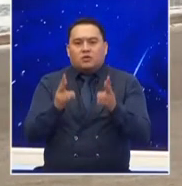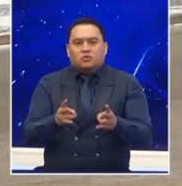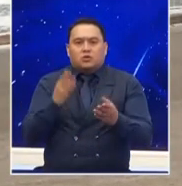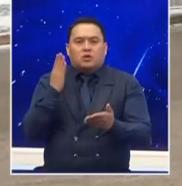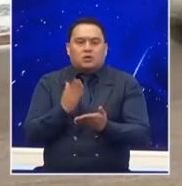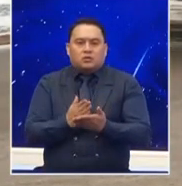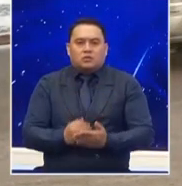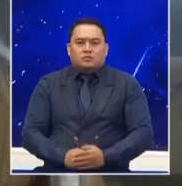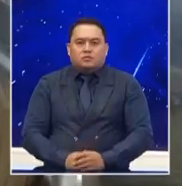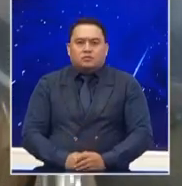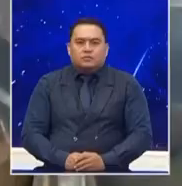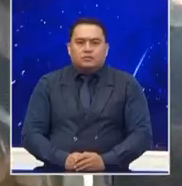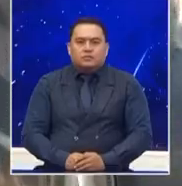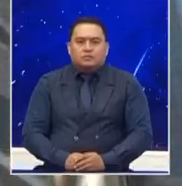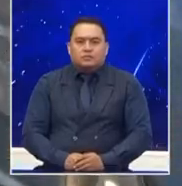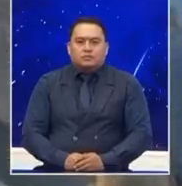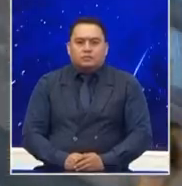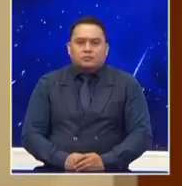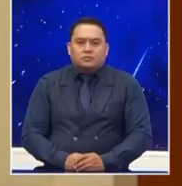дейді Қанат Мусин.